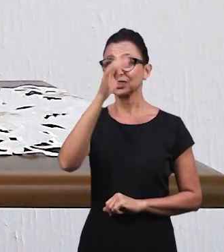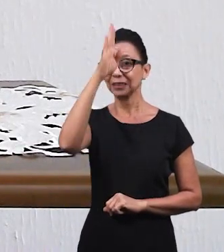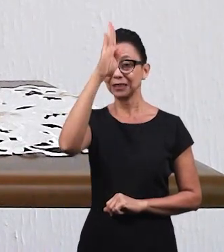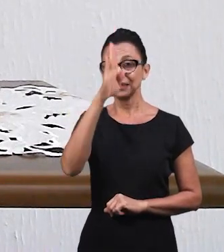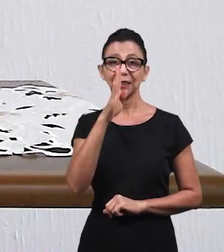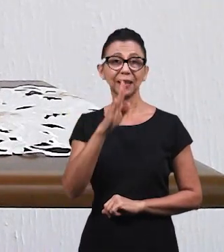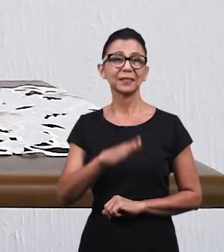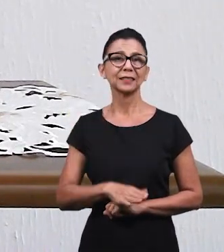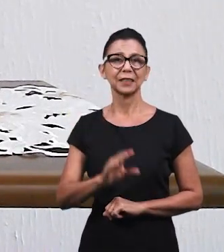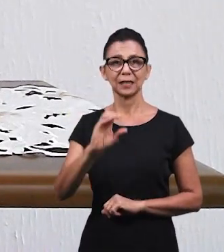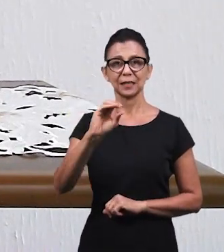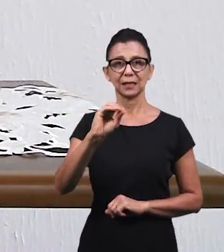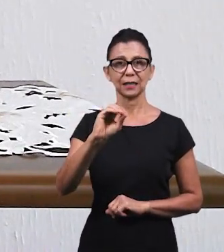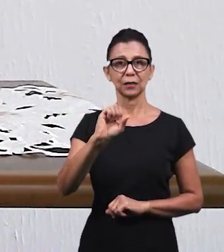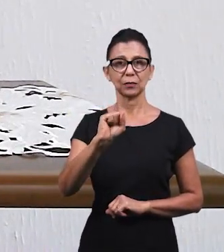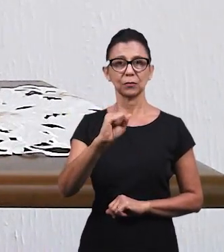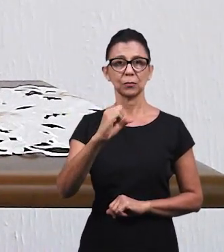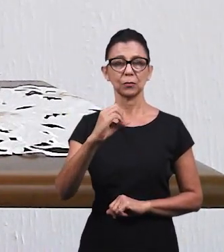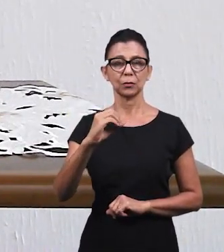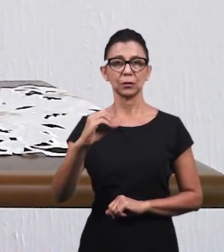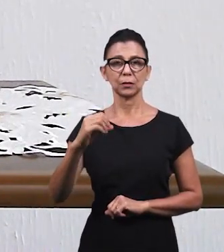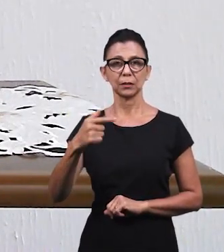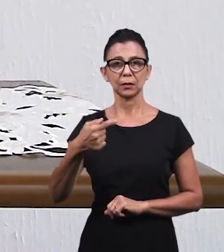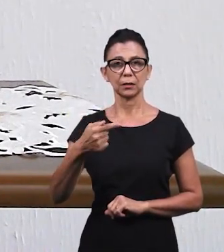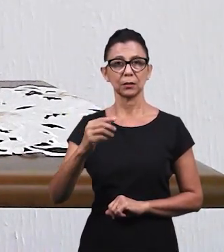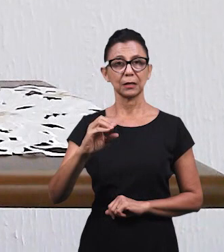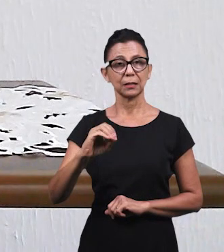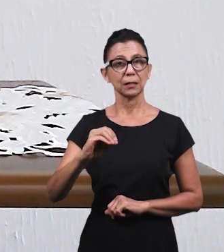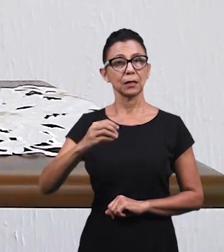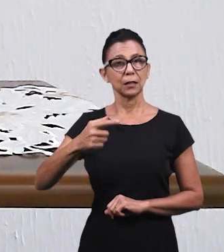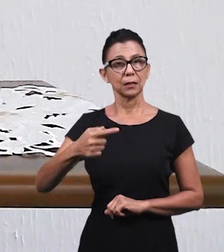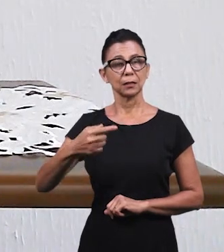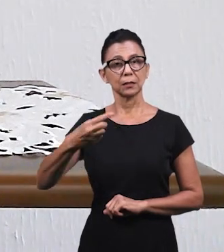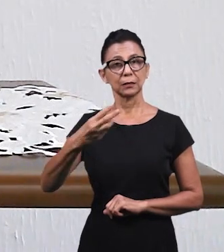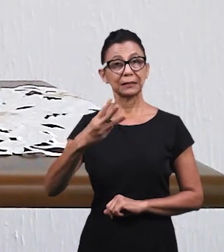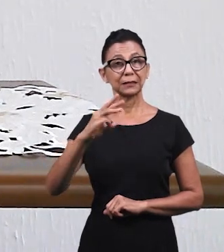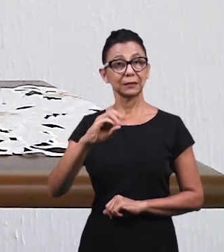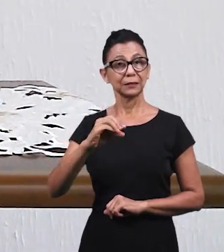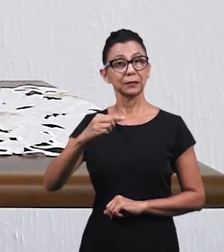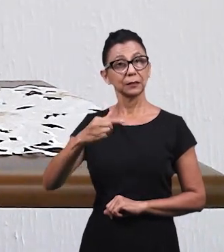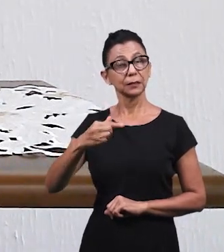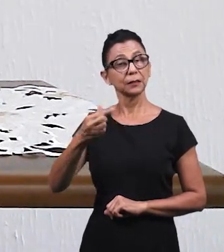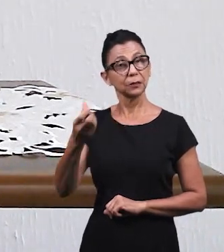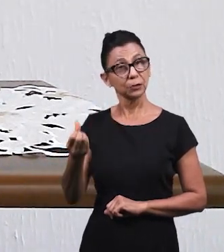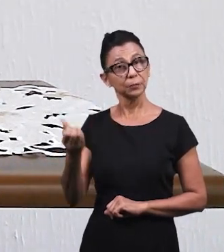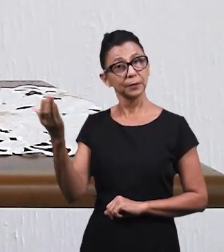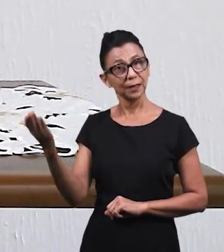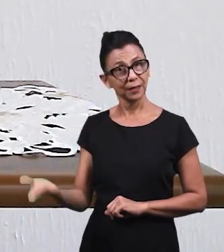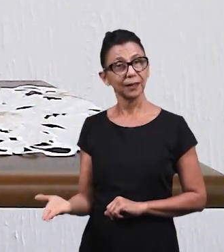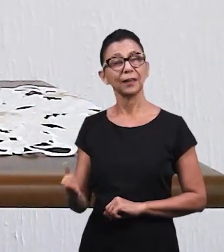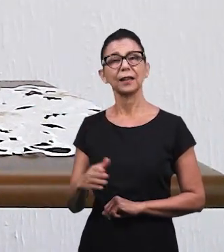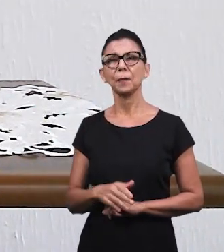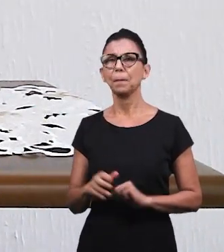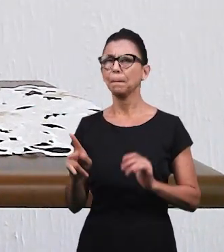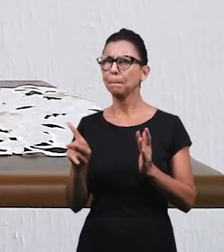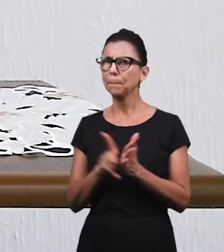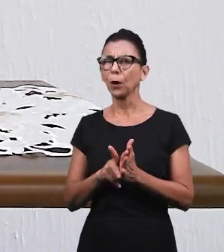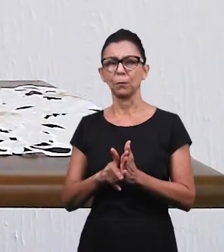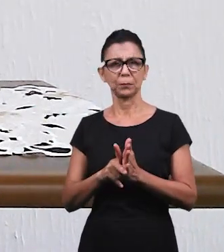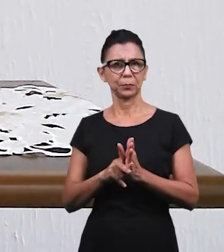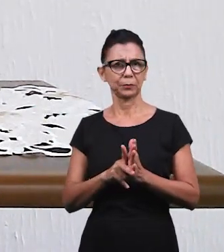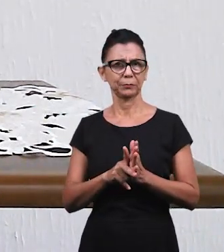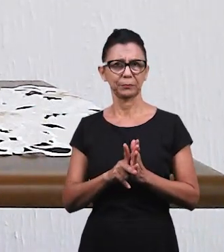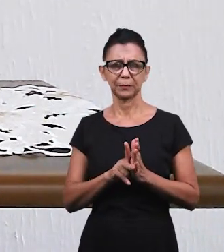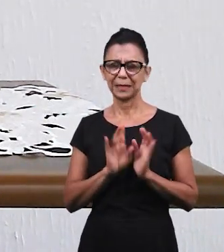Бразилии, телефон бесплатный, горячей линии, чтобы вы могли позвонить